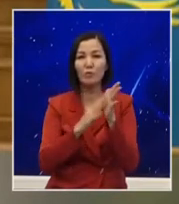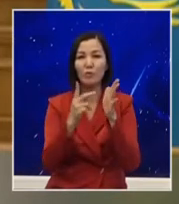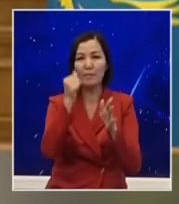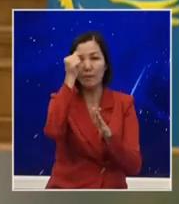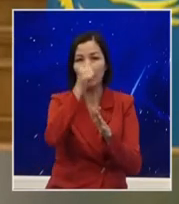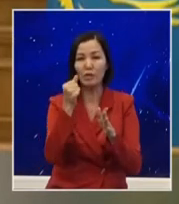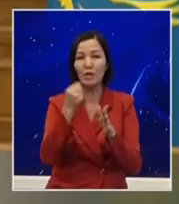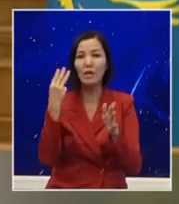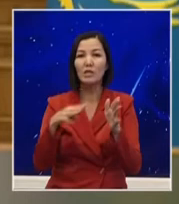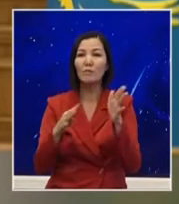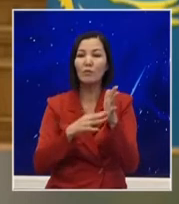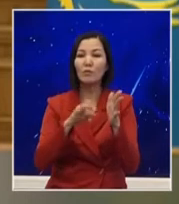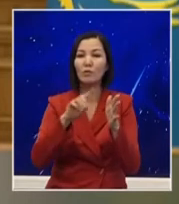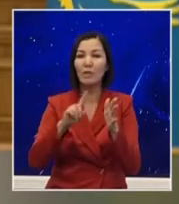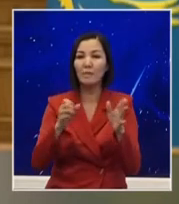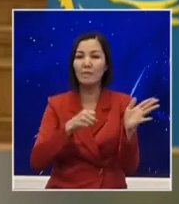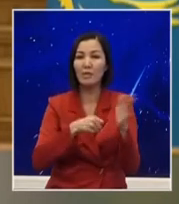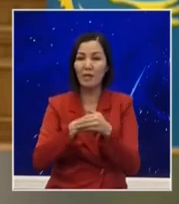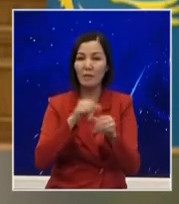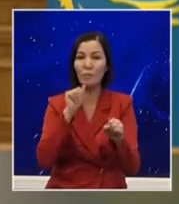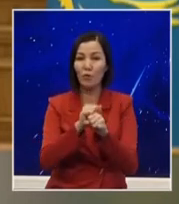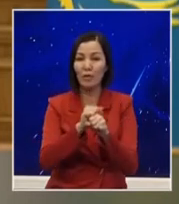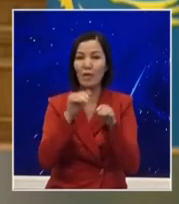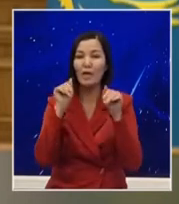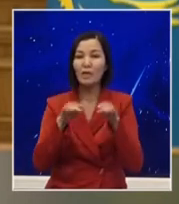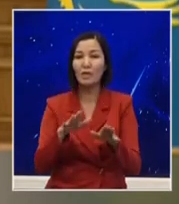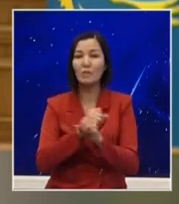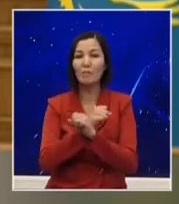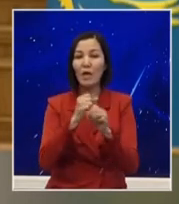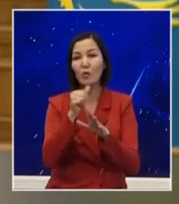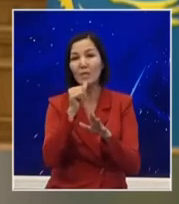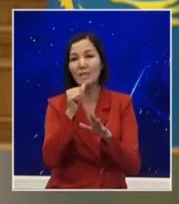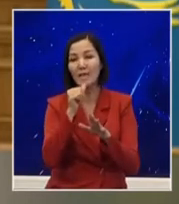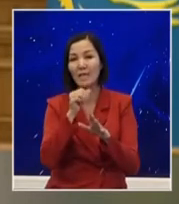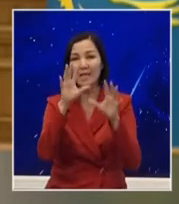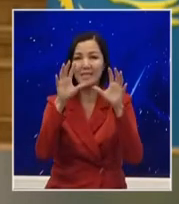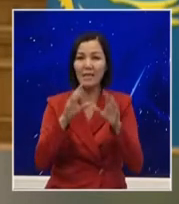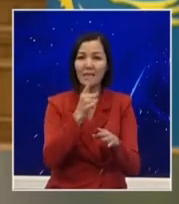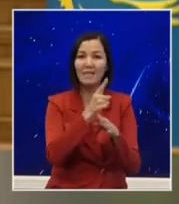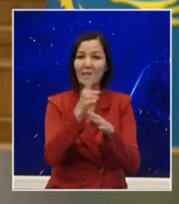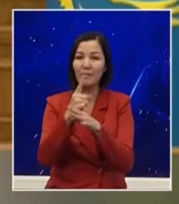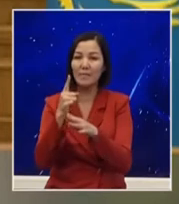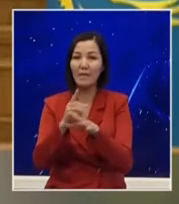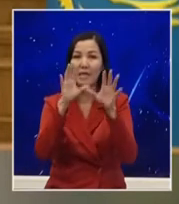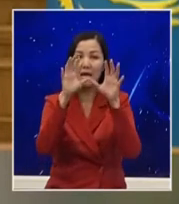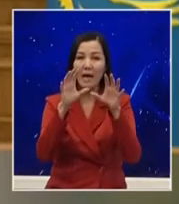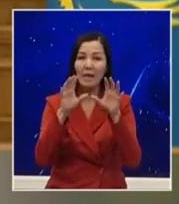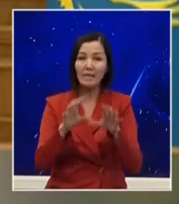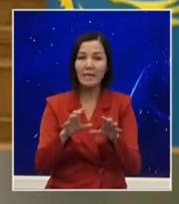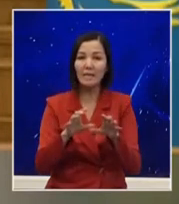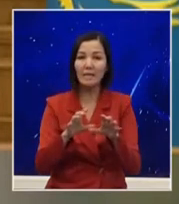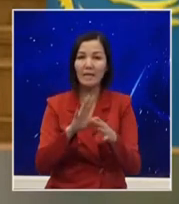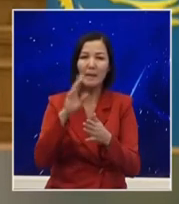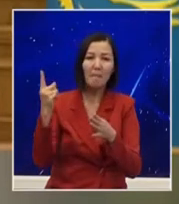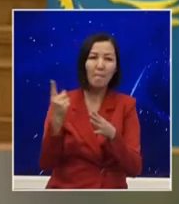жылғы 29 тамызда жабылды. Бұл шешім ядролық сынақтарға заңды түрде тыйым салатын адамзат тарихындағы